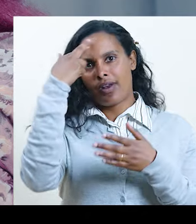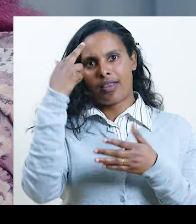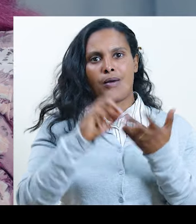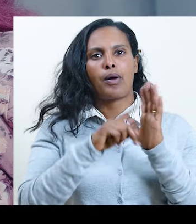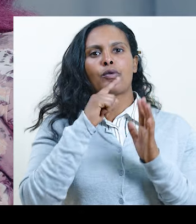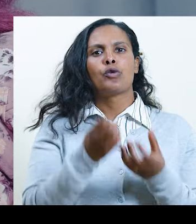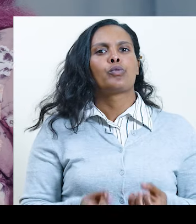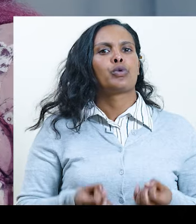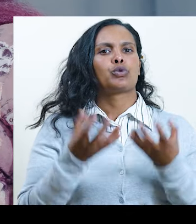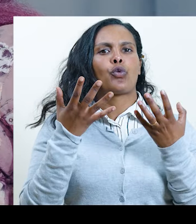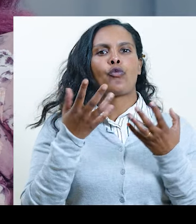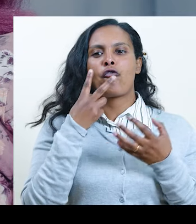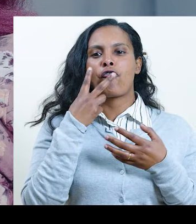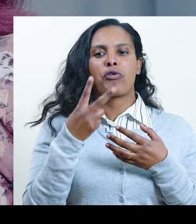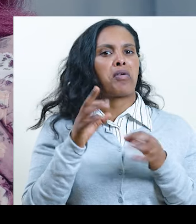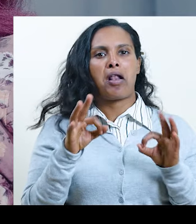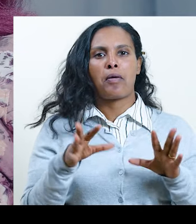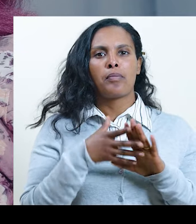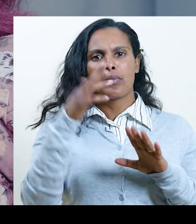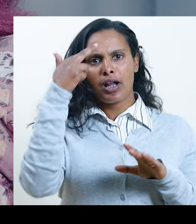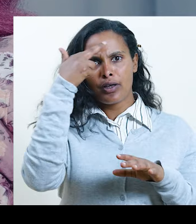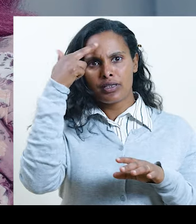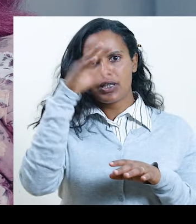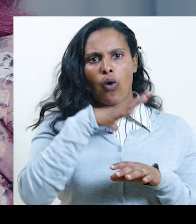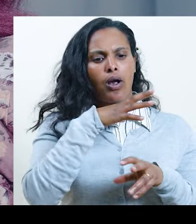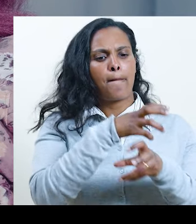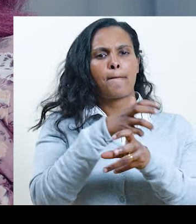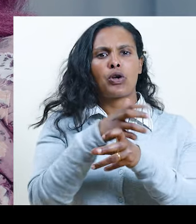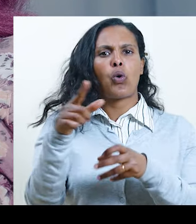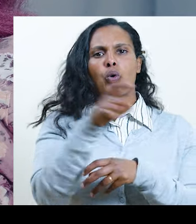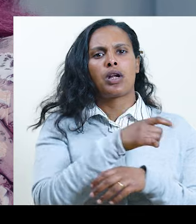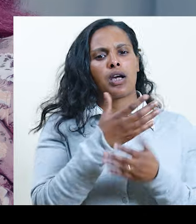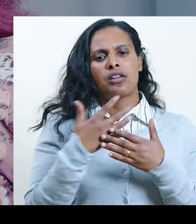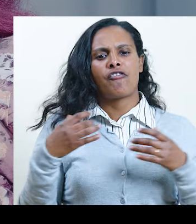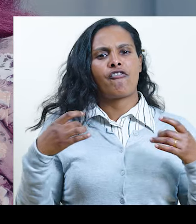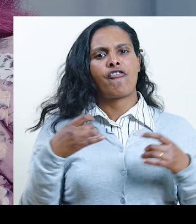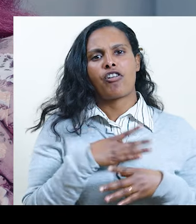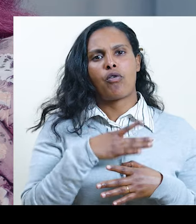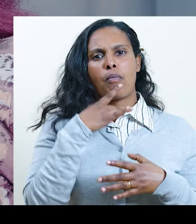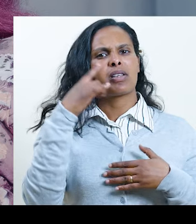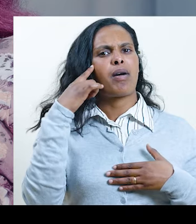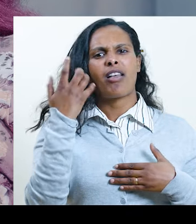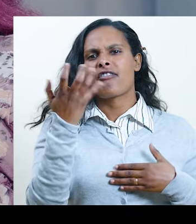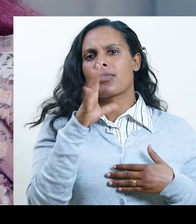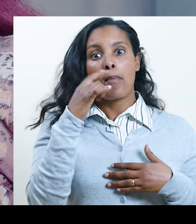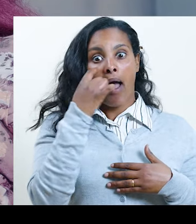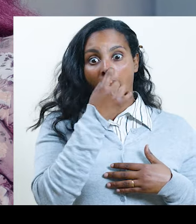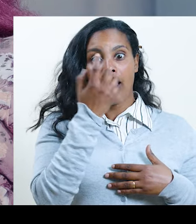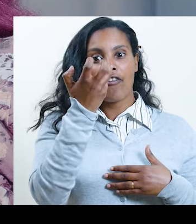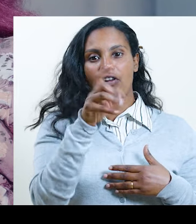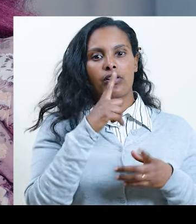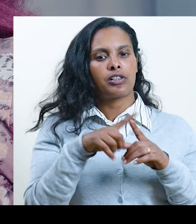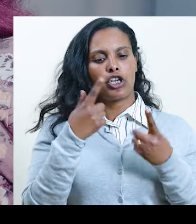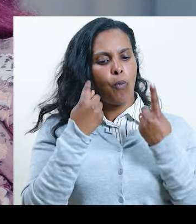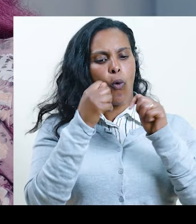እና ብዙም ቪው አታይም። ምክንያቱም ሰዎች ሲሪየስ የሆነ ነገሮችን ይፈራሉ መስማት ማየት